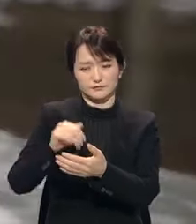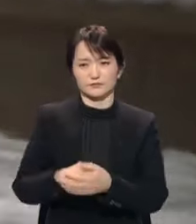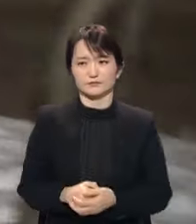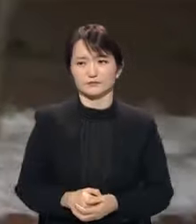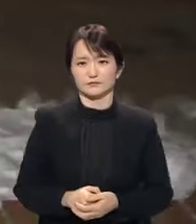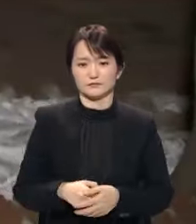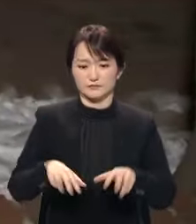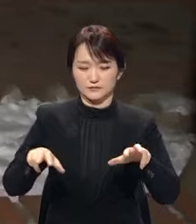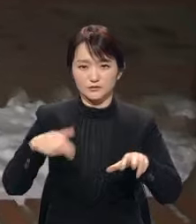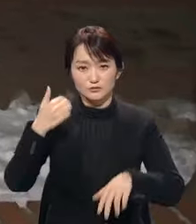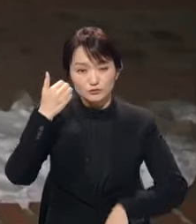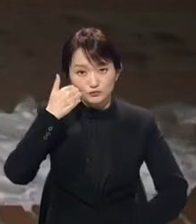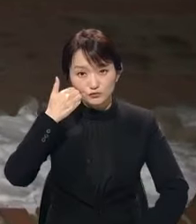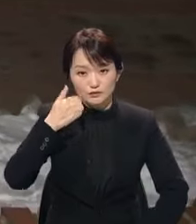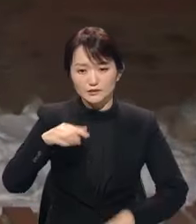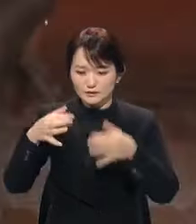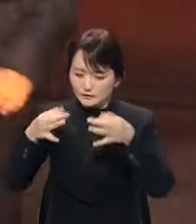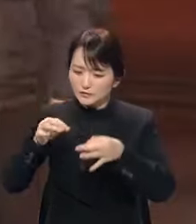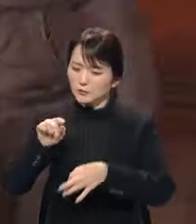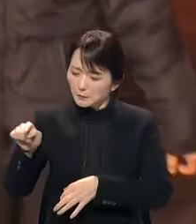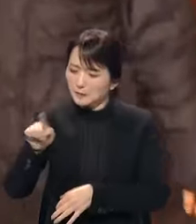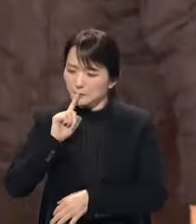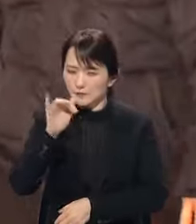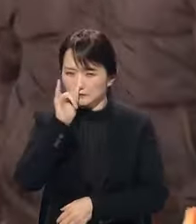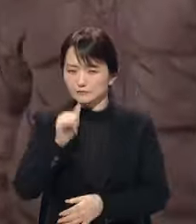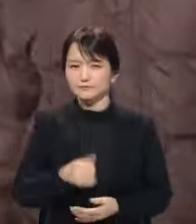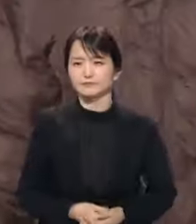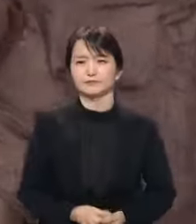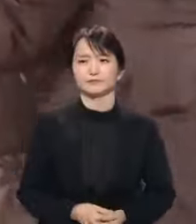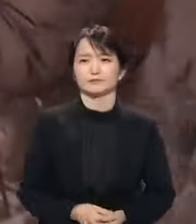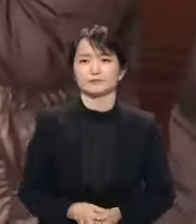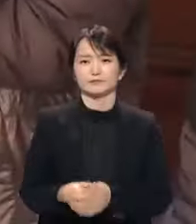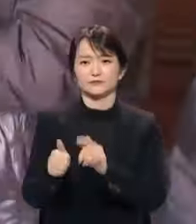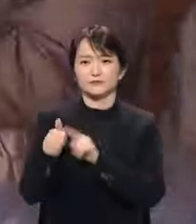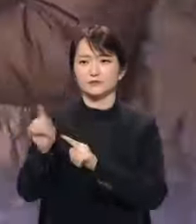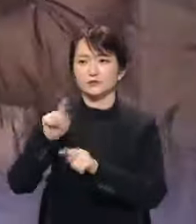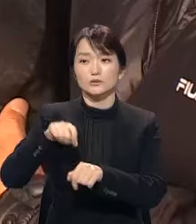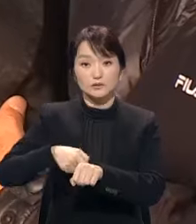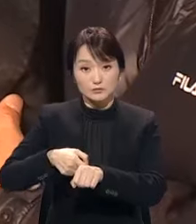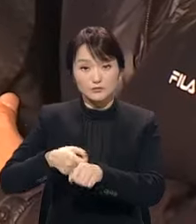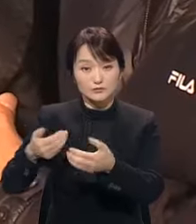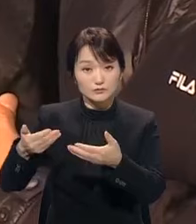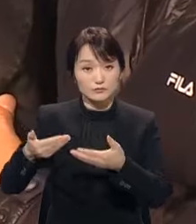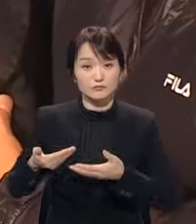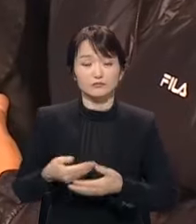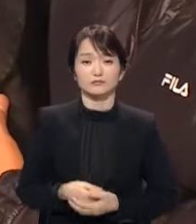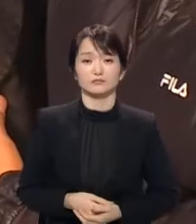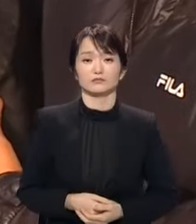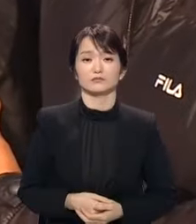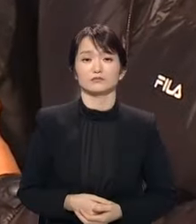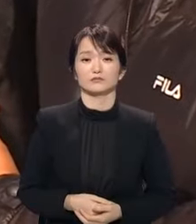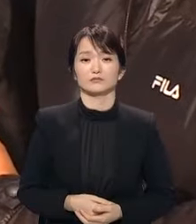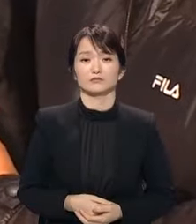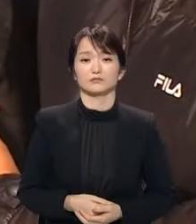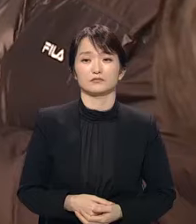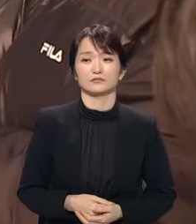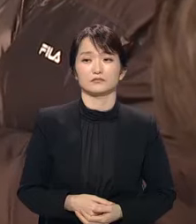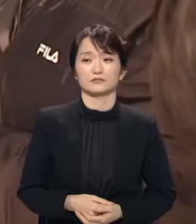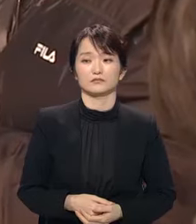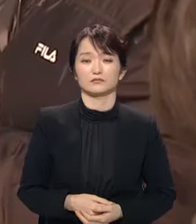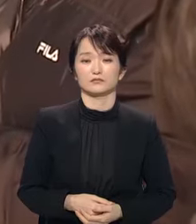지금 김모라고만 하고 있는 거 아니겠습니까? 자, 양 변호사님, 이자는 어떤 처벌을 받았습니까? 이자가 또 무슨 뭐